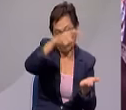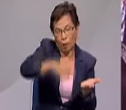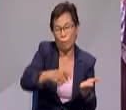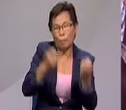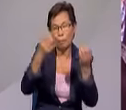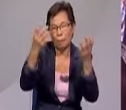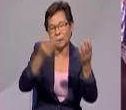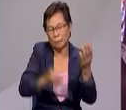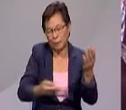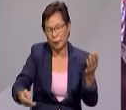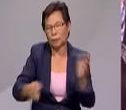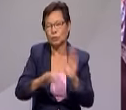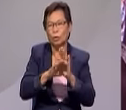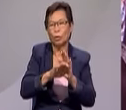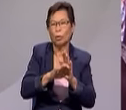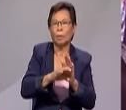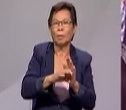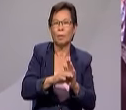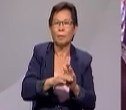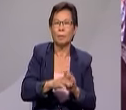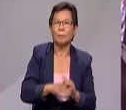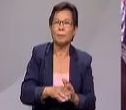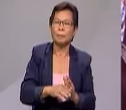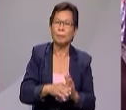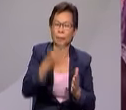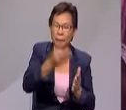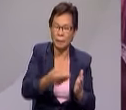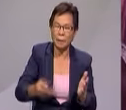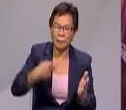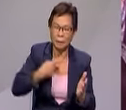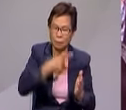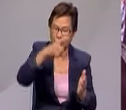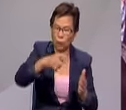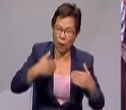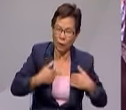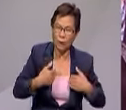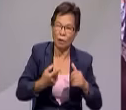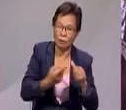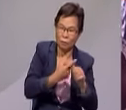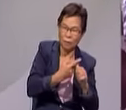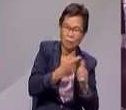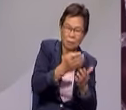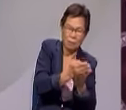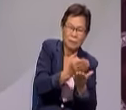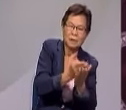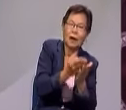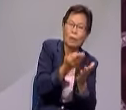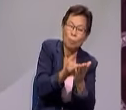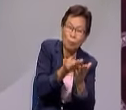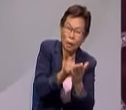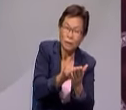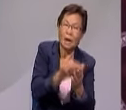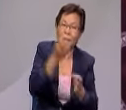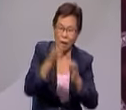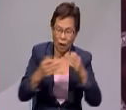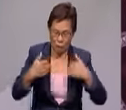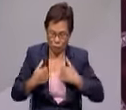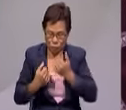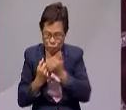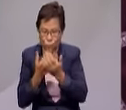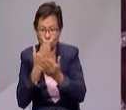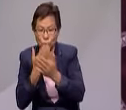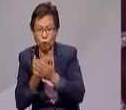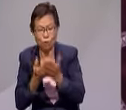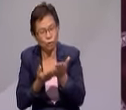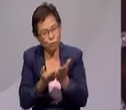banyak benda. Berskala besar ni memerlukan banyak benda yang kita perlu ada, terutama dari segi bajet lah. Okay. Kalau ada sponsor yang baik, insyaAllah kita boleh teruskan